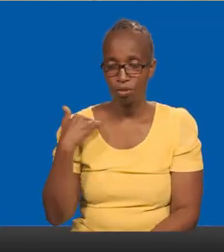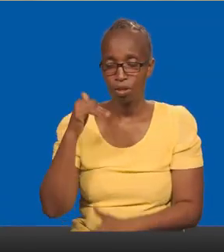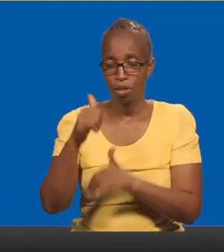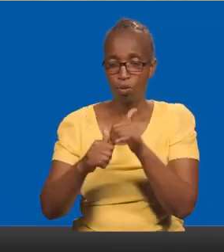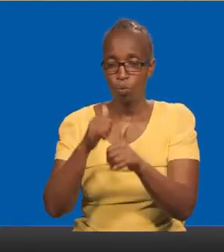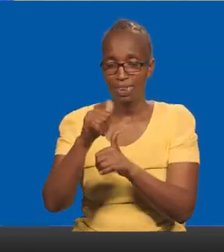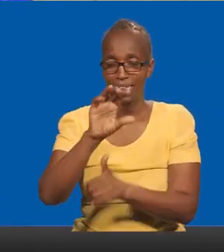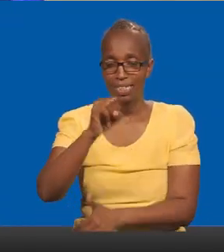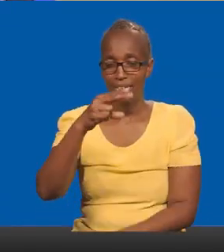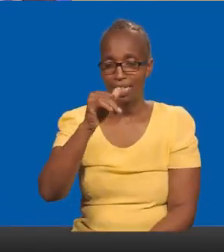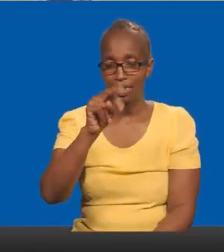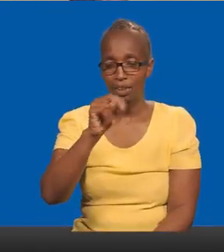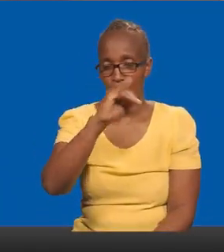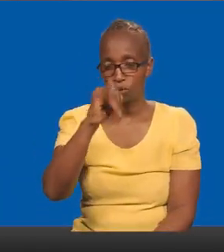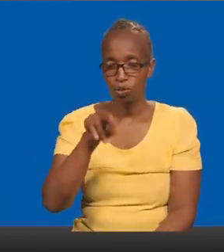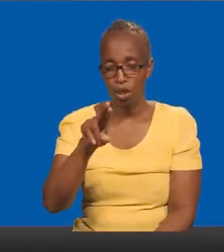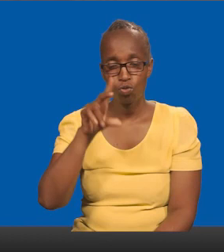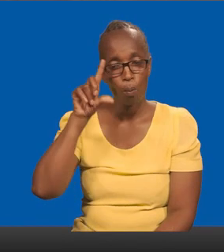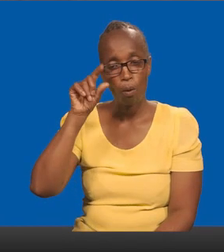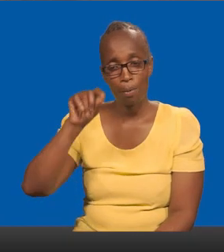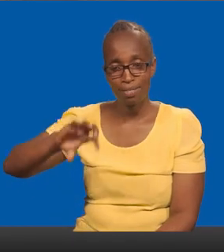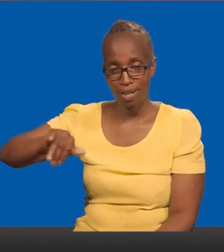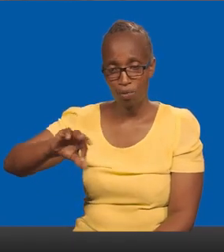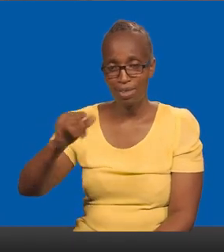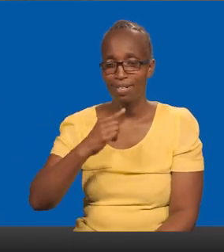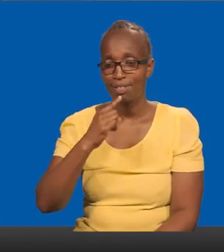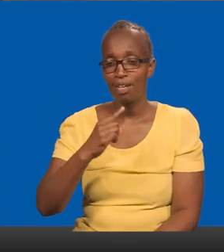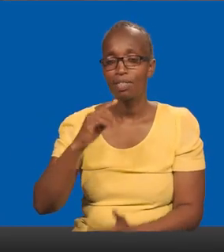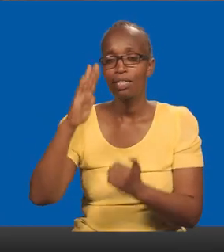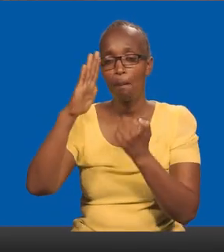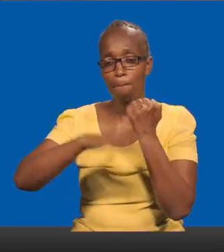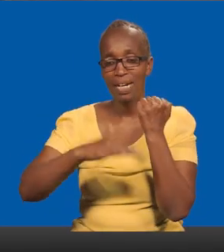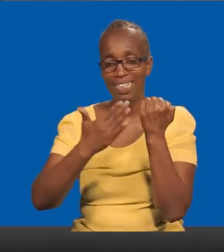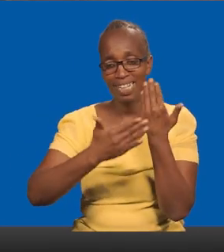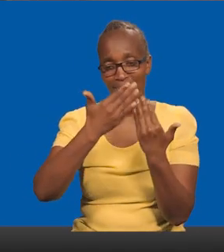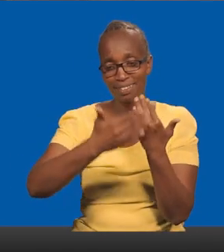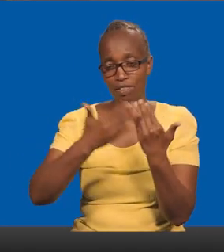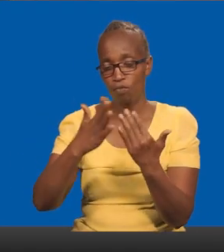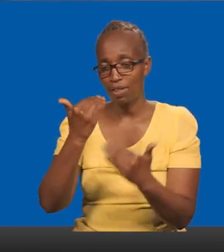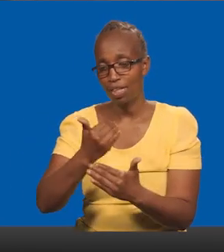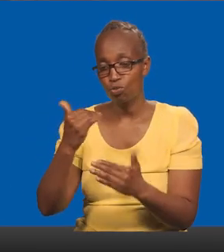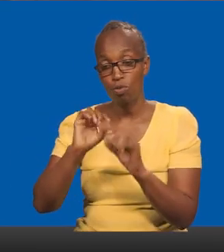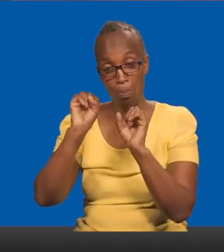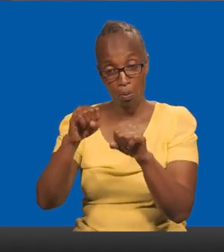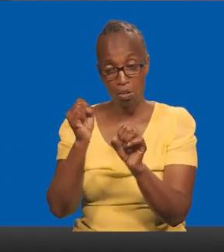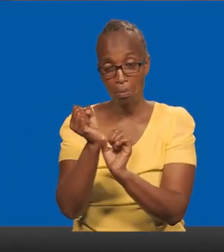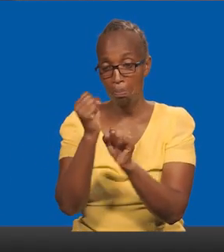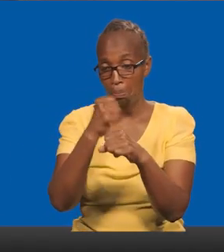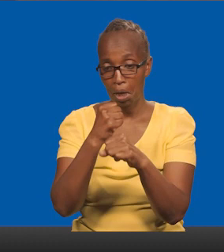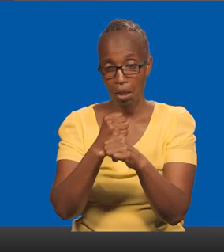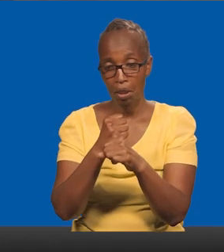iliyo Shanzu, kaunti ya Mombasa, alisema malezi mabaya ya watoto yanaweza kuwafanya wajitose katika matumizi ya madawa ya kulevya